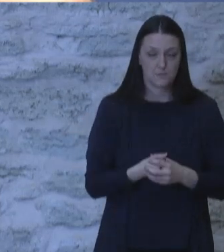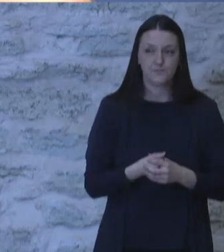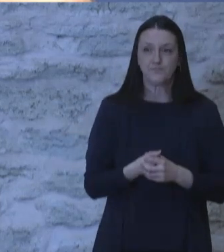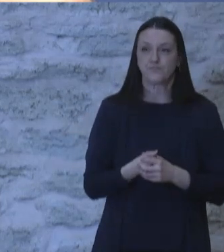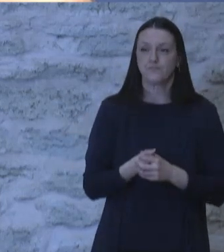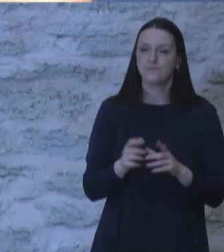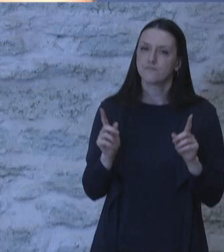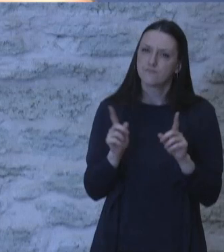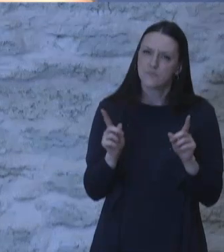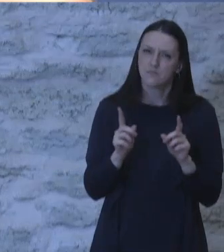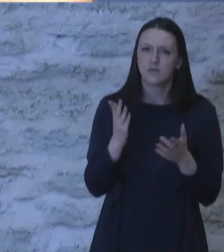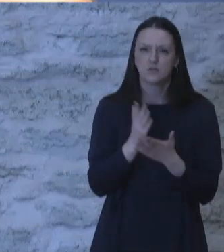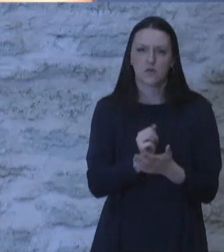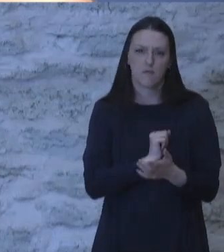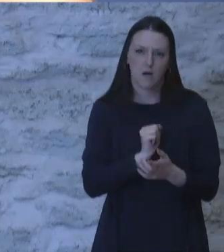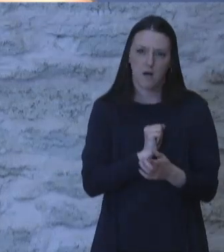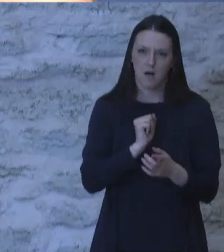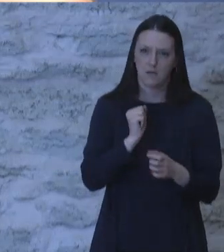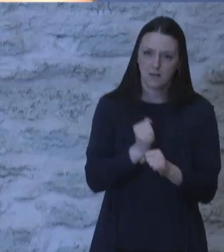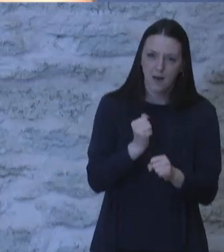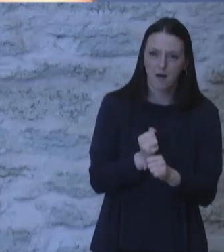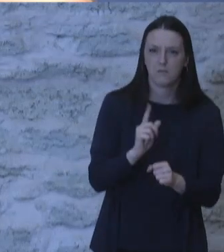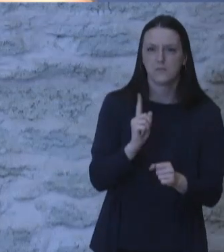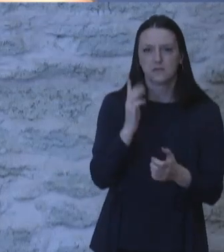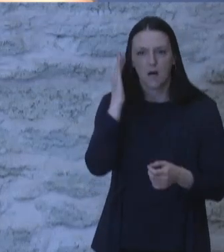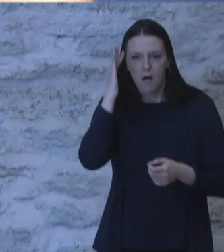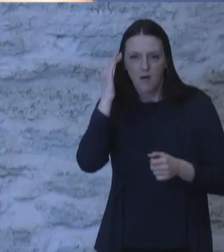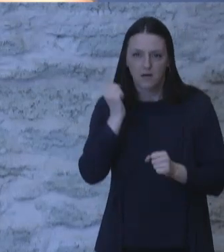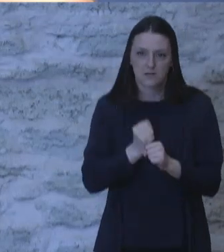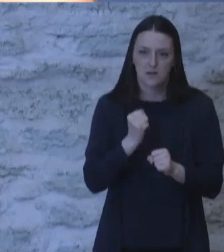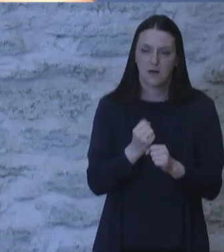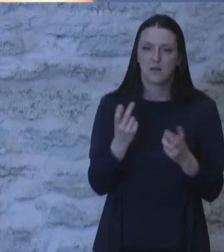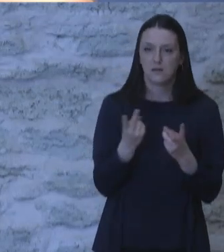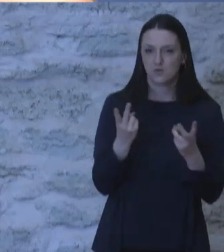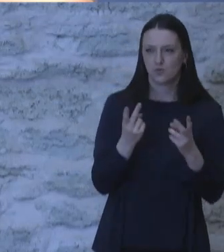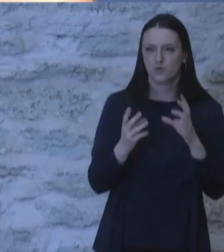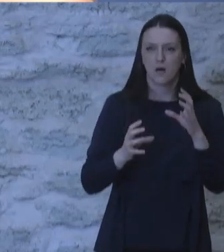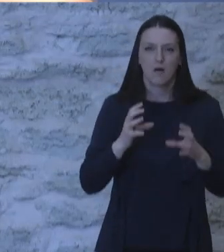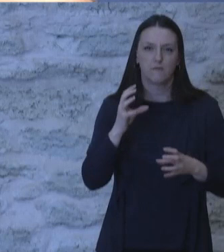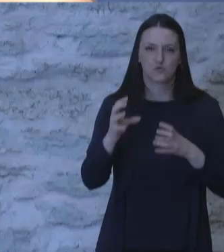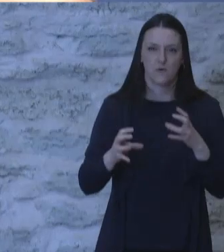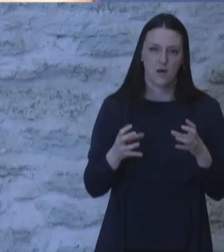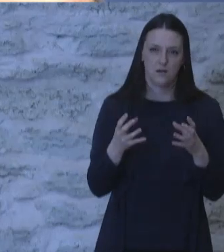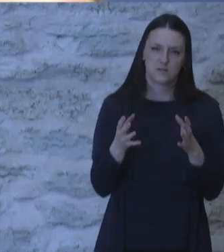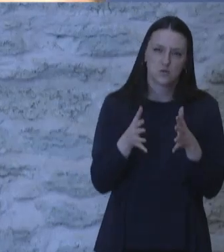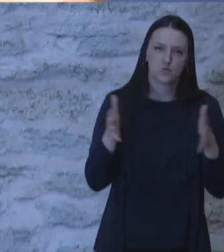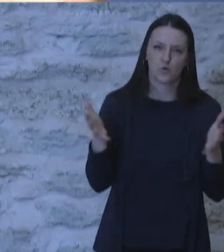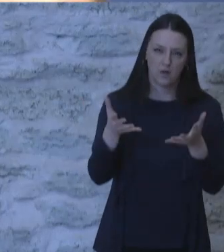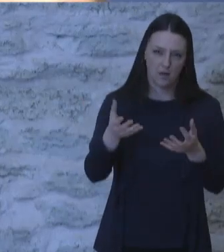mis on vaja teha ja mis on kavas teha selliste rahvuslikke ettevõttetega.